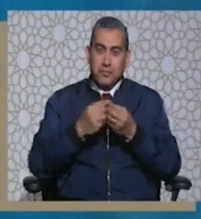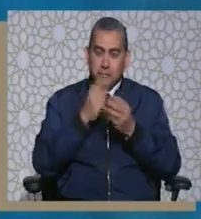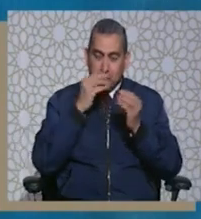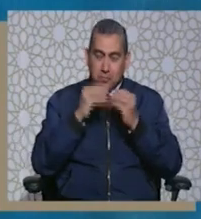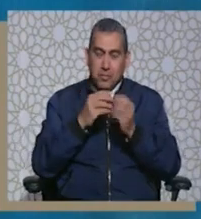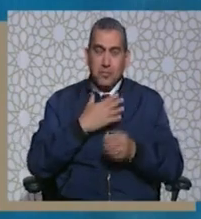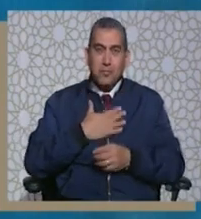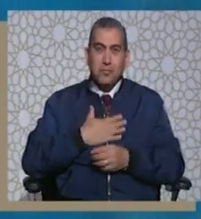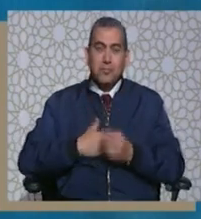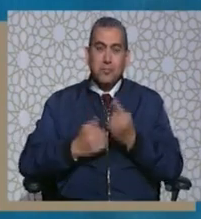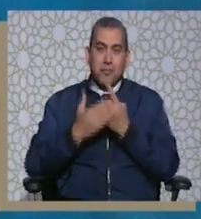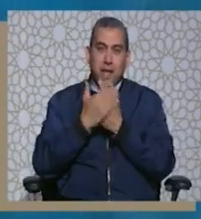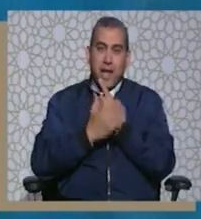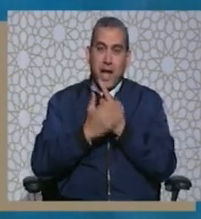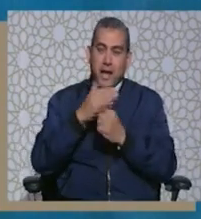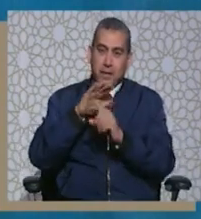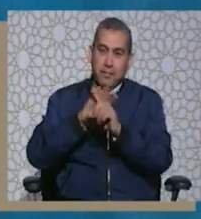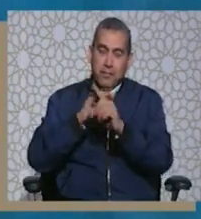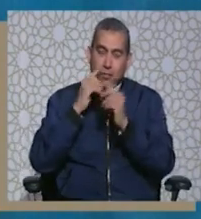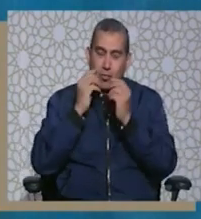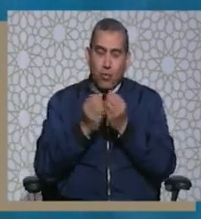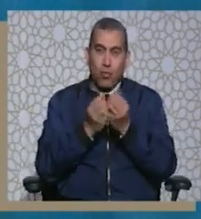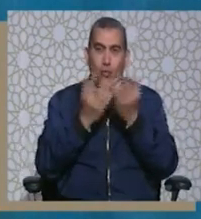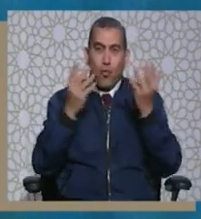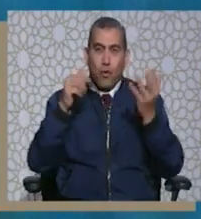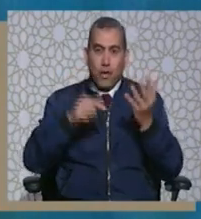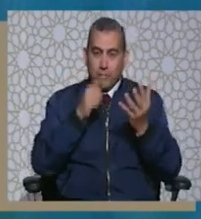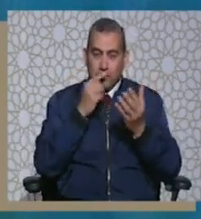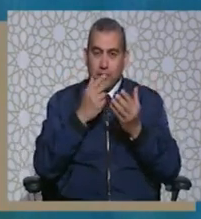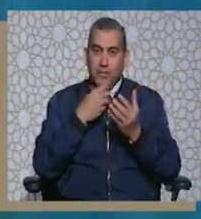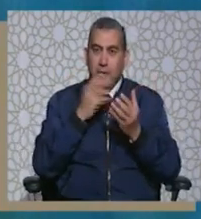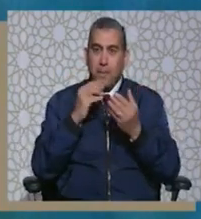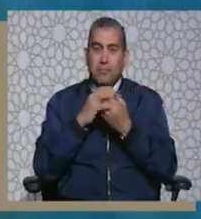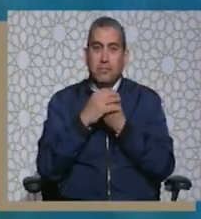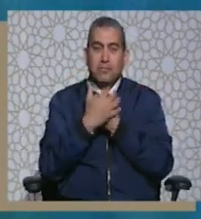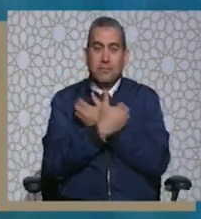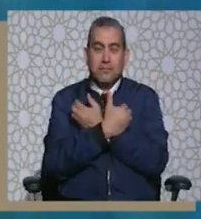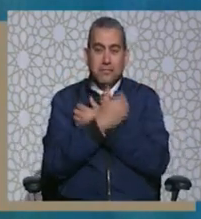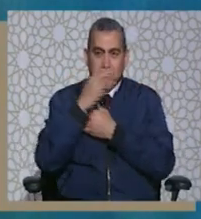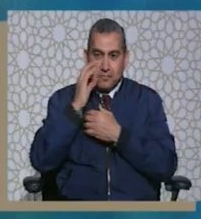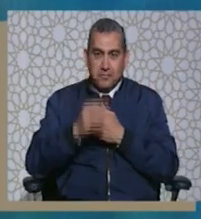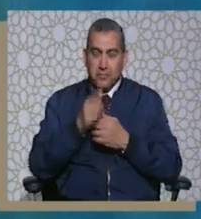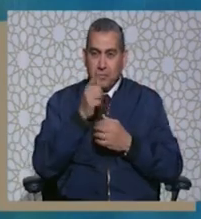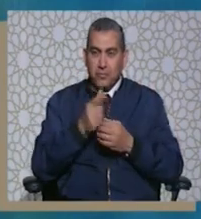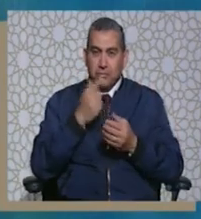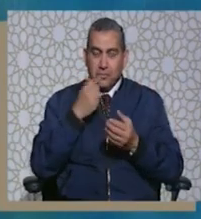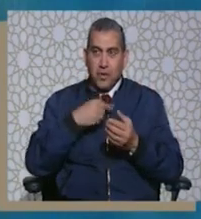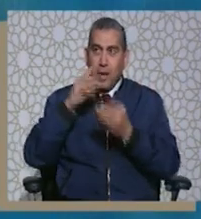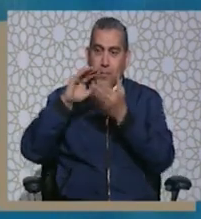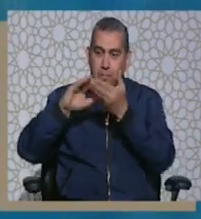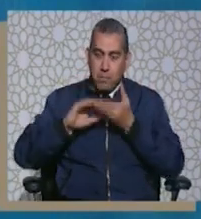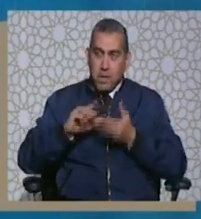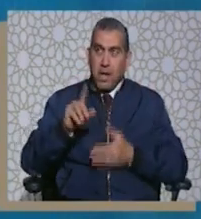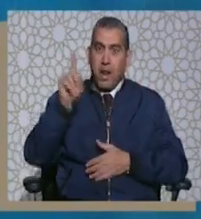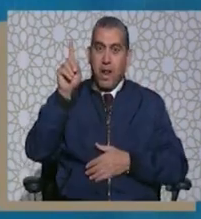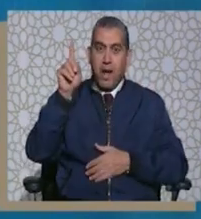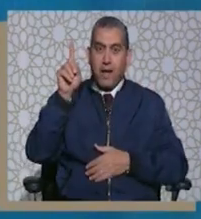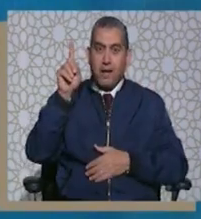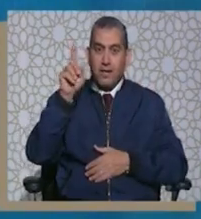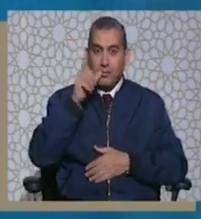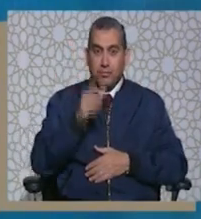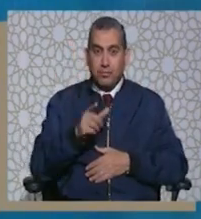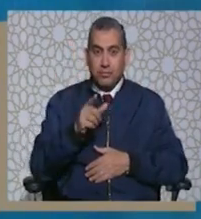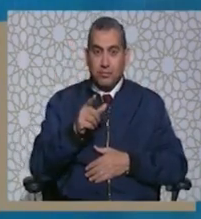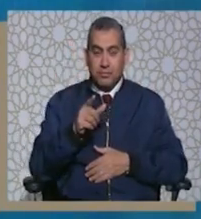بحنان جايه بنور جايه بدفء جايه ب مدد من الله ولما